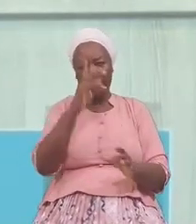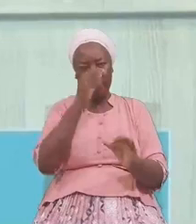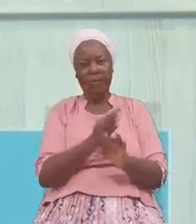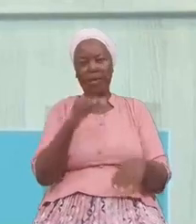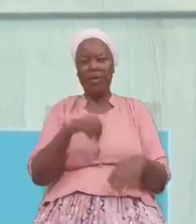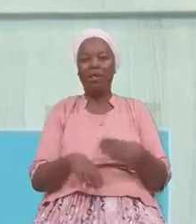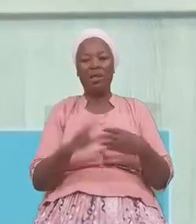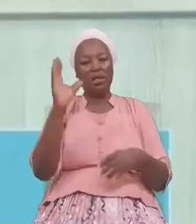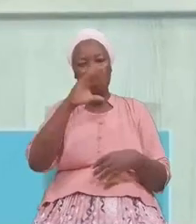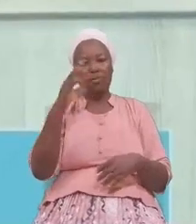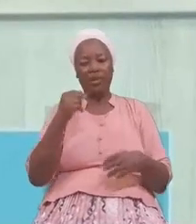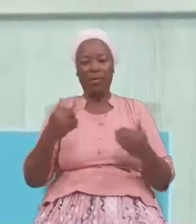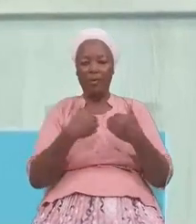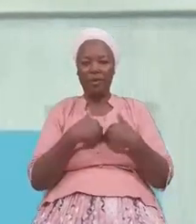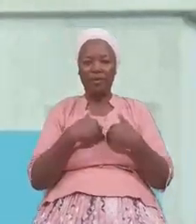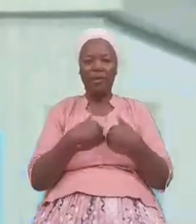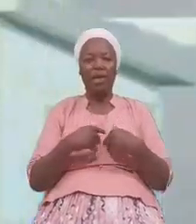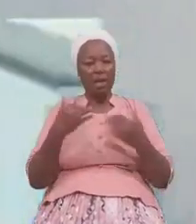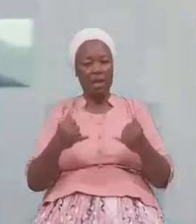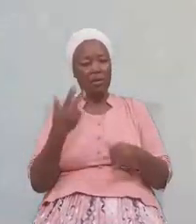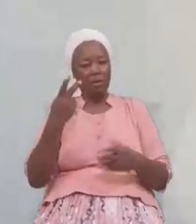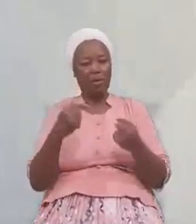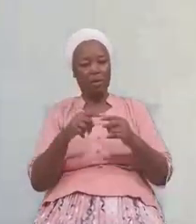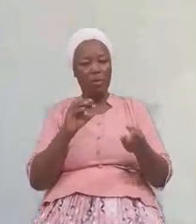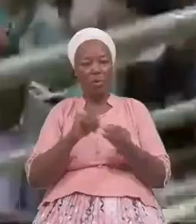possession. Troisième point maintenant.